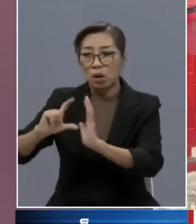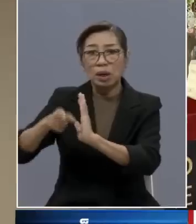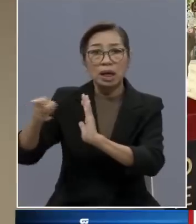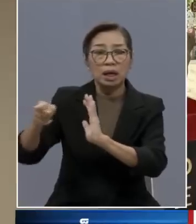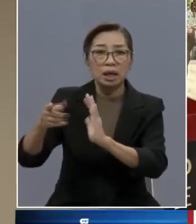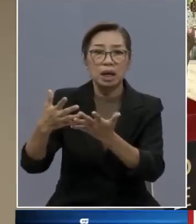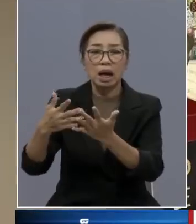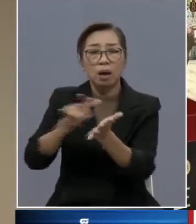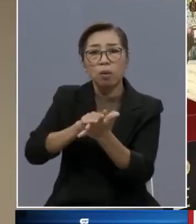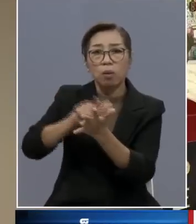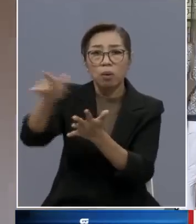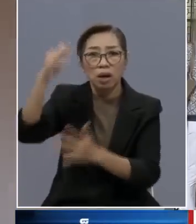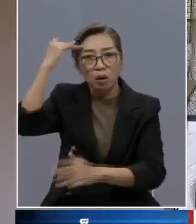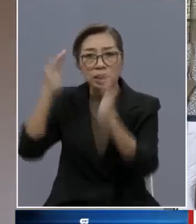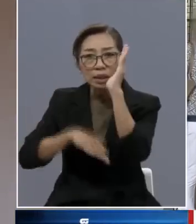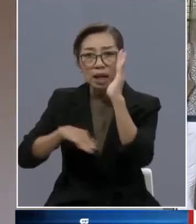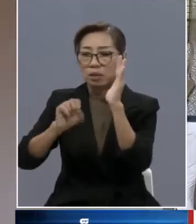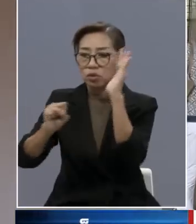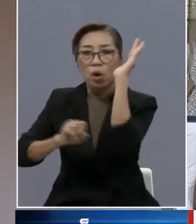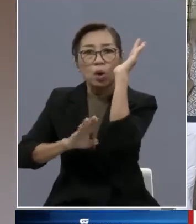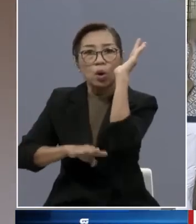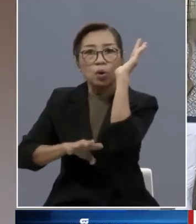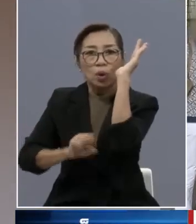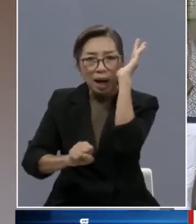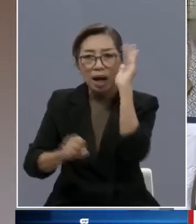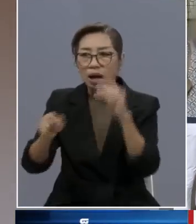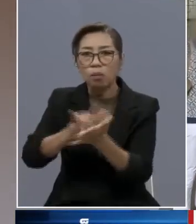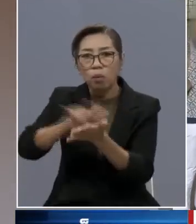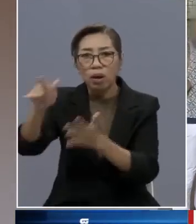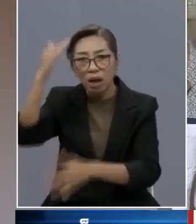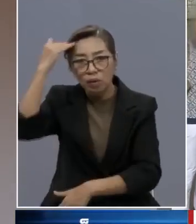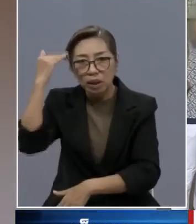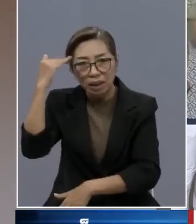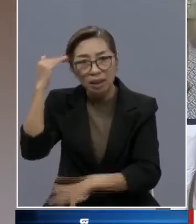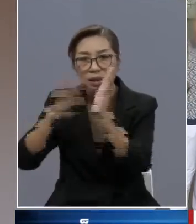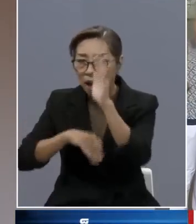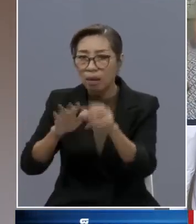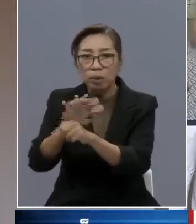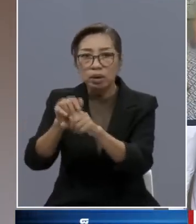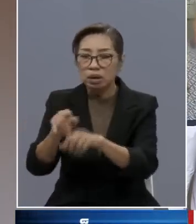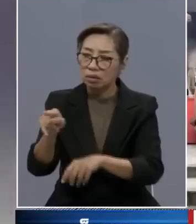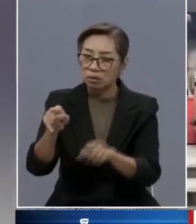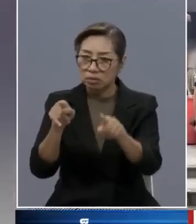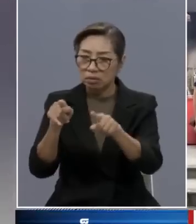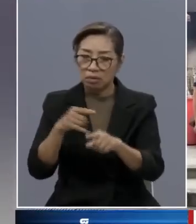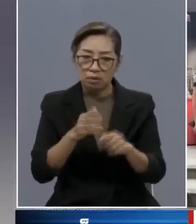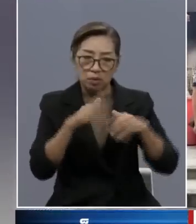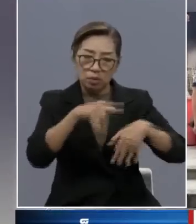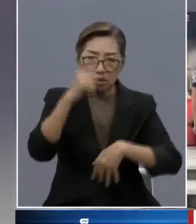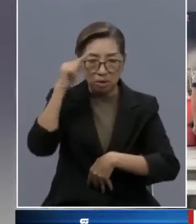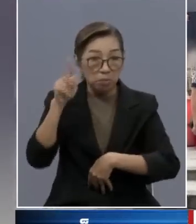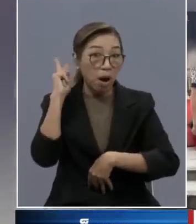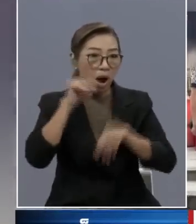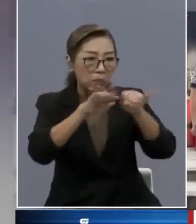กชายเด็ดอิดขาวทองว่าที่ส.ส.สงขลามันก็เลยเกิดการเชื่อมโยงเหตุการณ์กันนะครับว่าอาจจะไม่ใช่แค่การพบปะกันเ